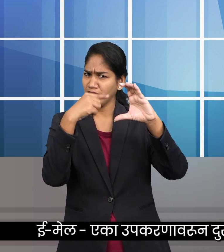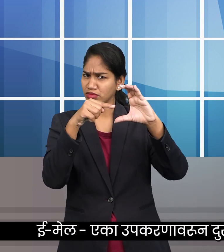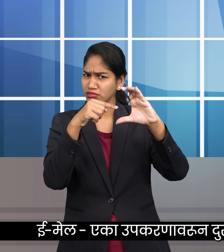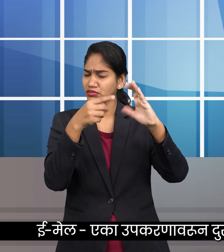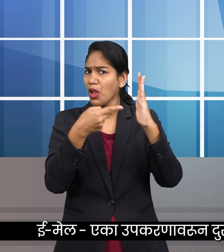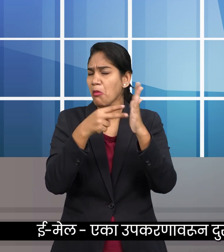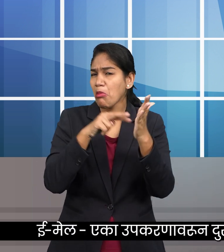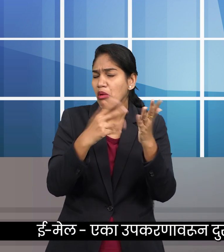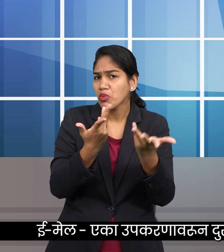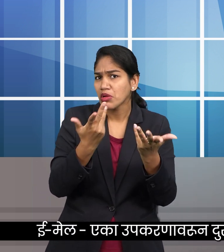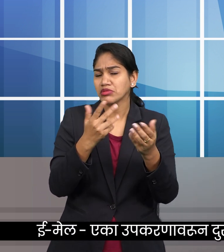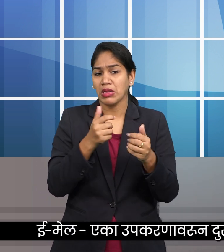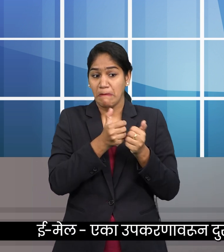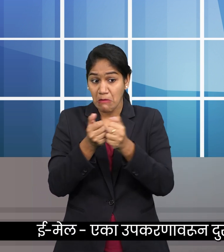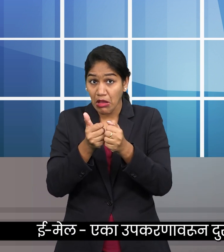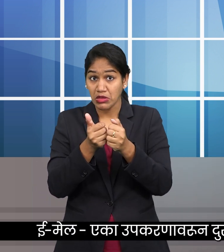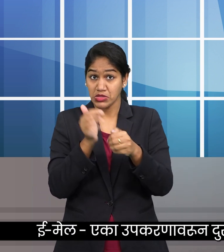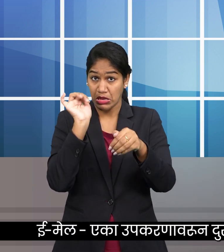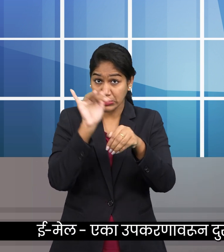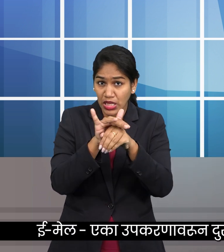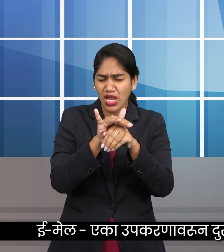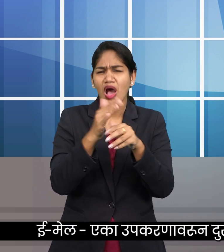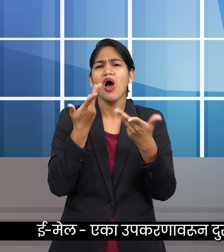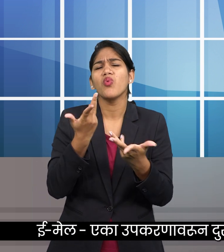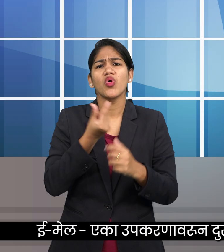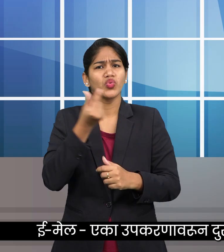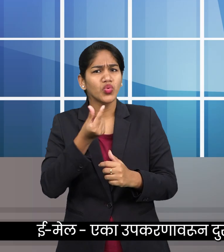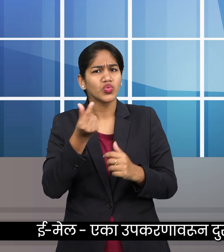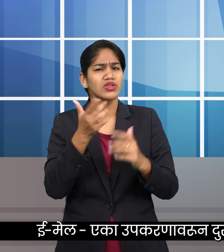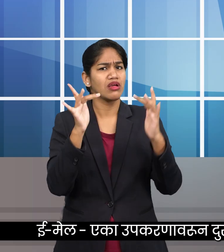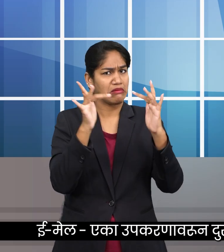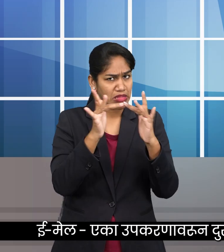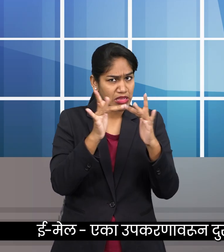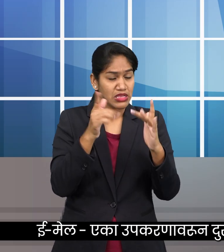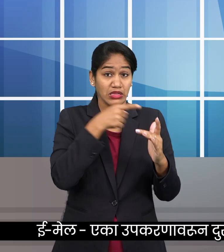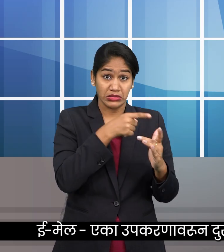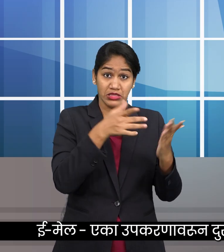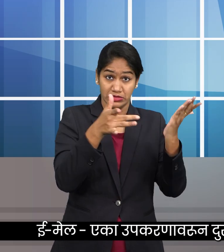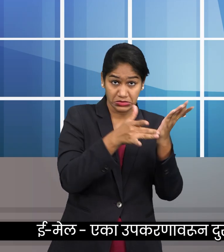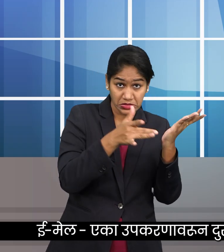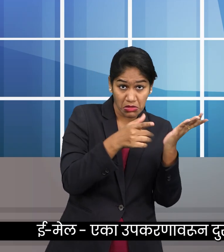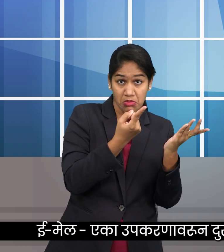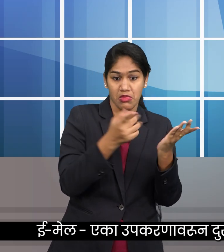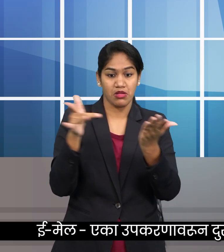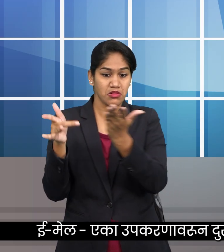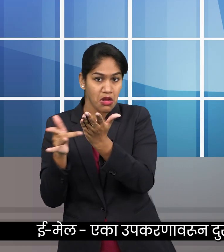ईमेल. एका उपकरणावरून दुसऱ्या उपकरणावर इंटरनेट वापरून संदेश पाठवणे.